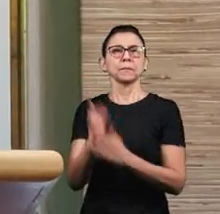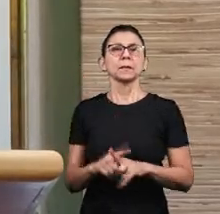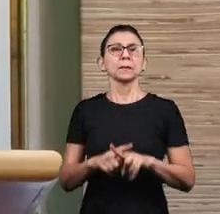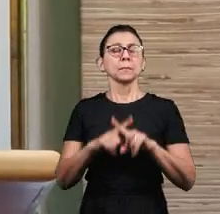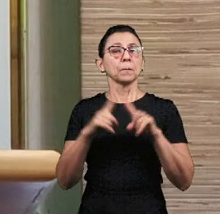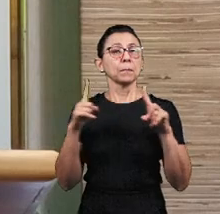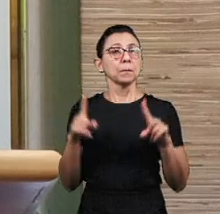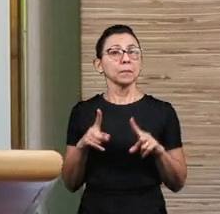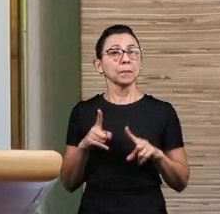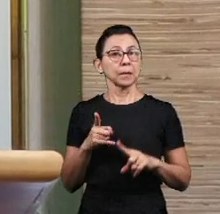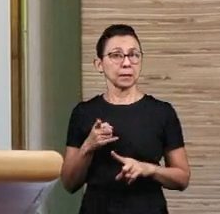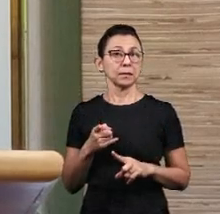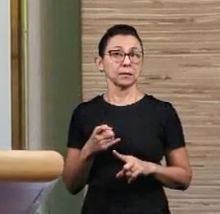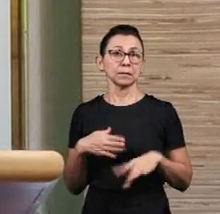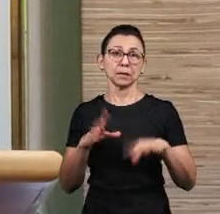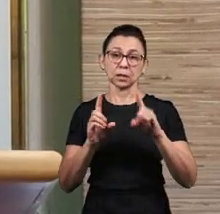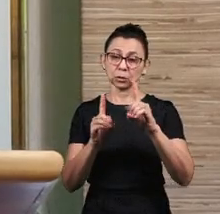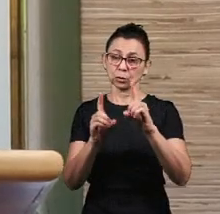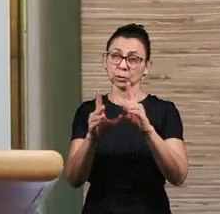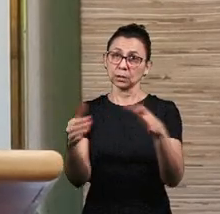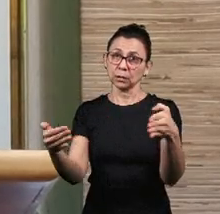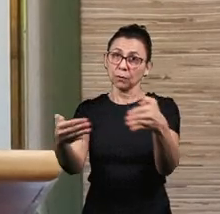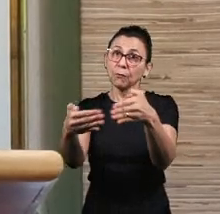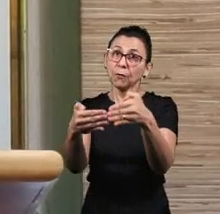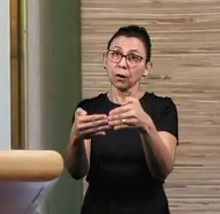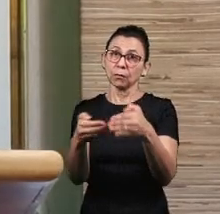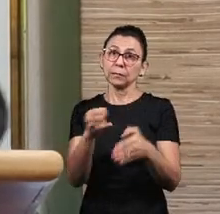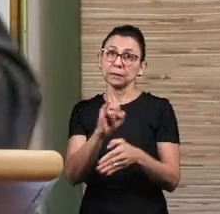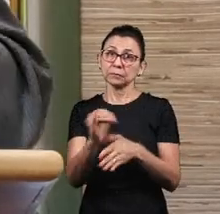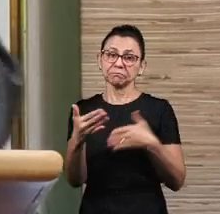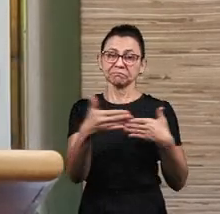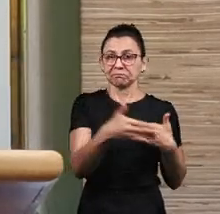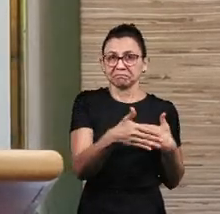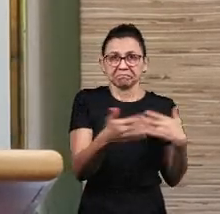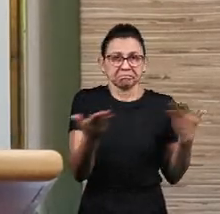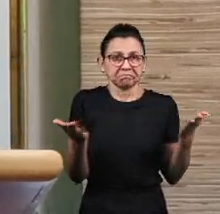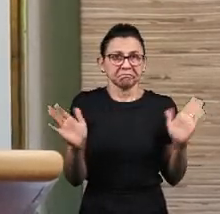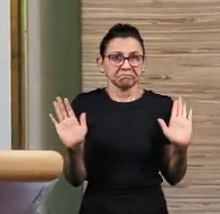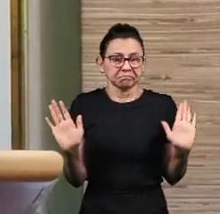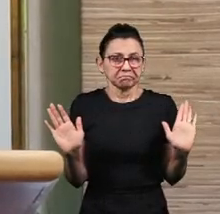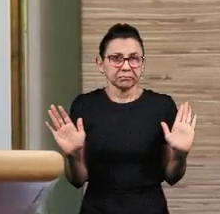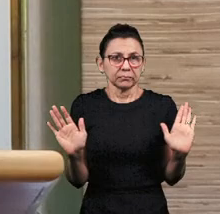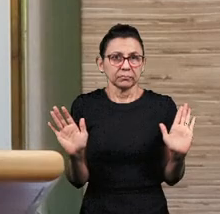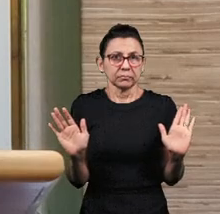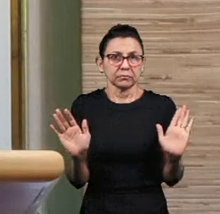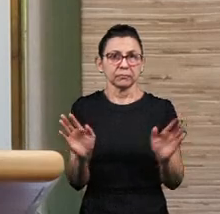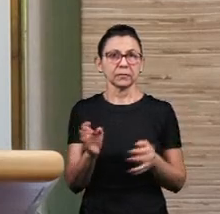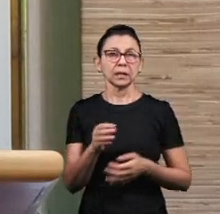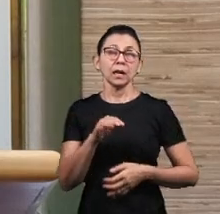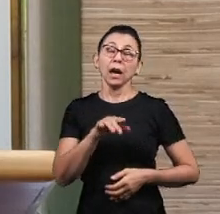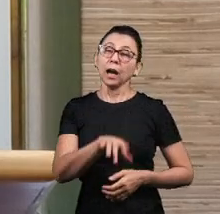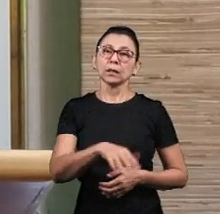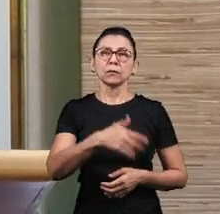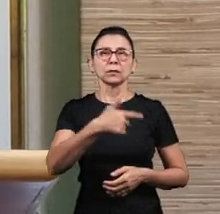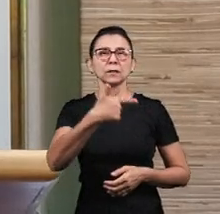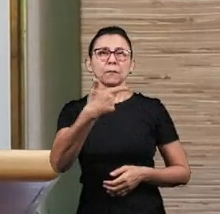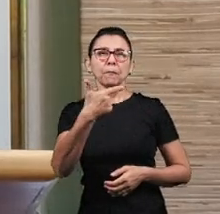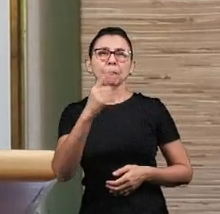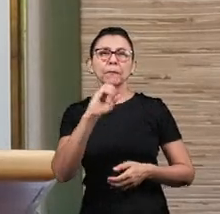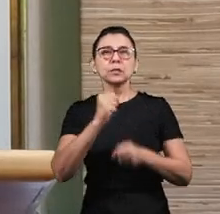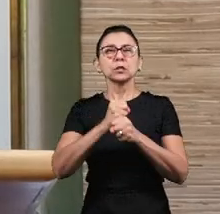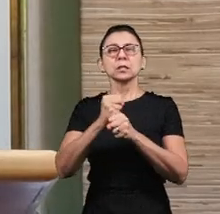avec l'enseignement, avec la doctrine. Mais si quelqu'un part, c'est parce qu'il n'a pas voulu la doctrine. S'il a cru pendant 20 ans